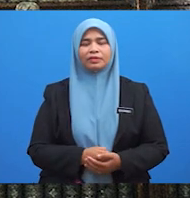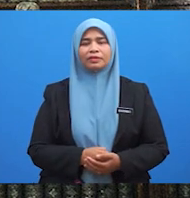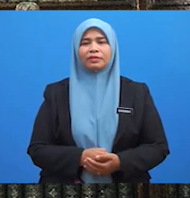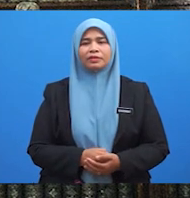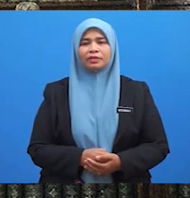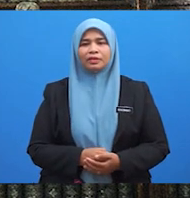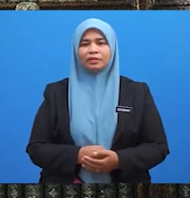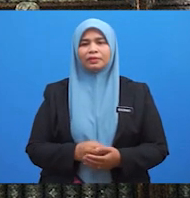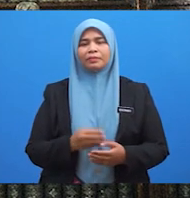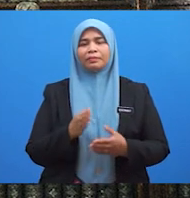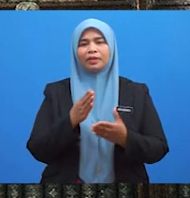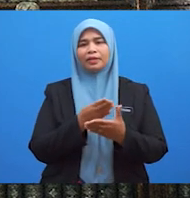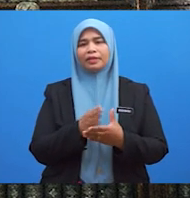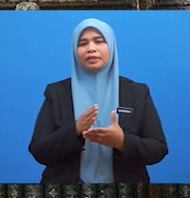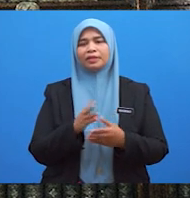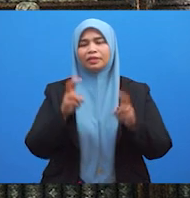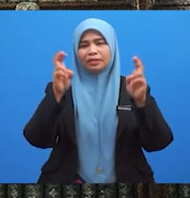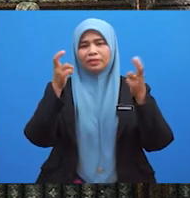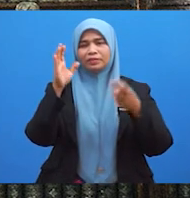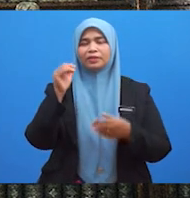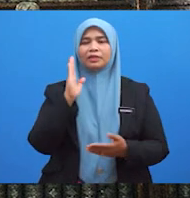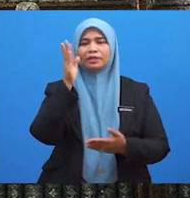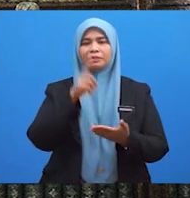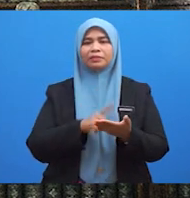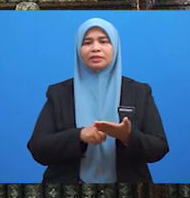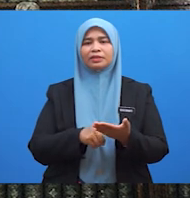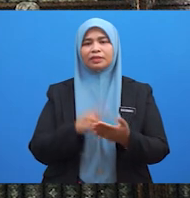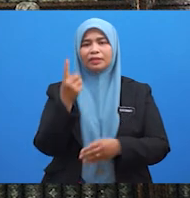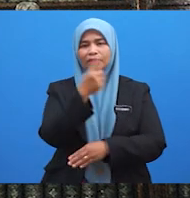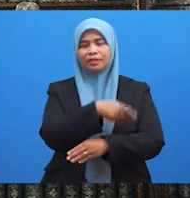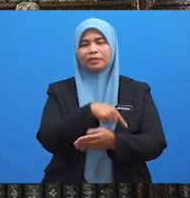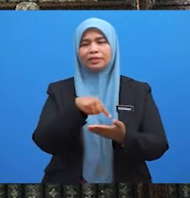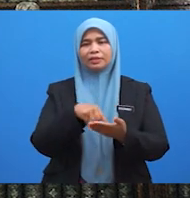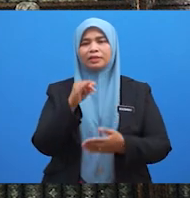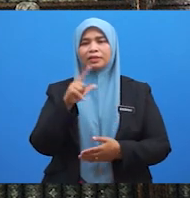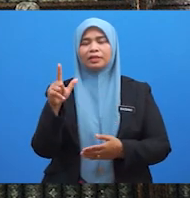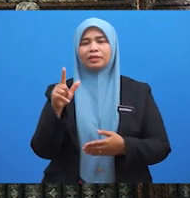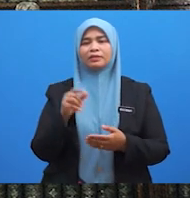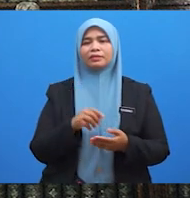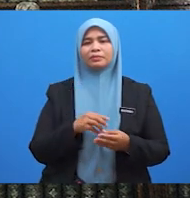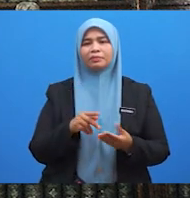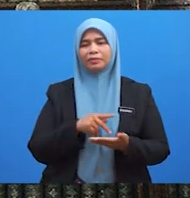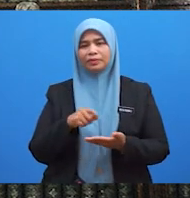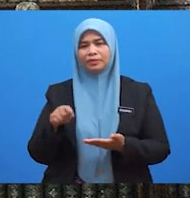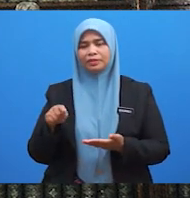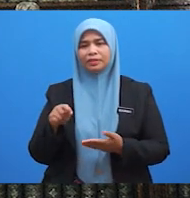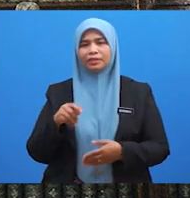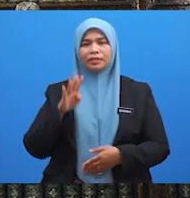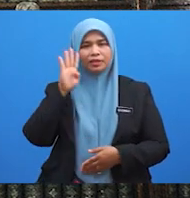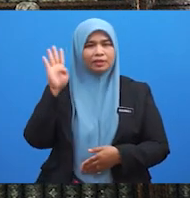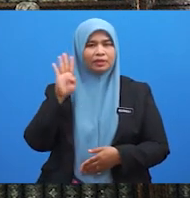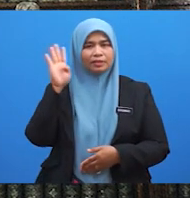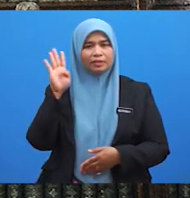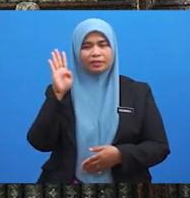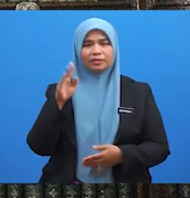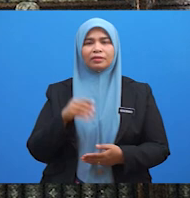Subtopik yang akan saya bincangkan pada hari ini berkaitan dengan penulisan kreatif